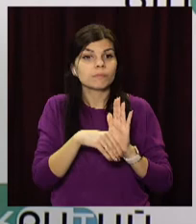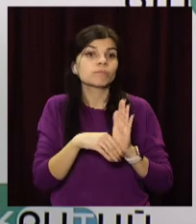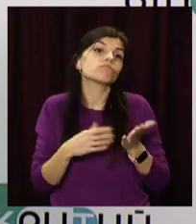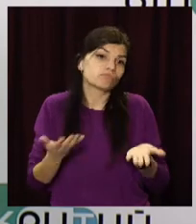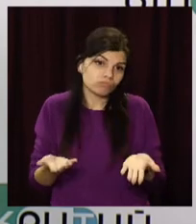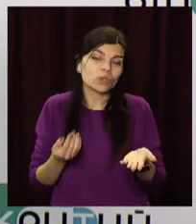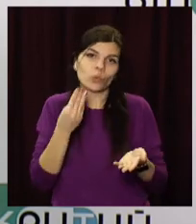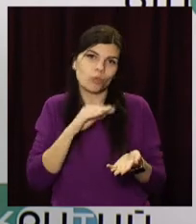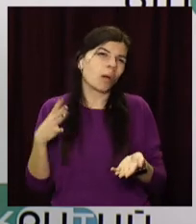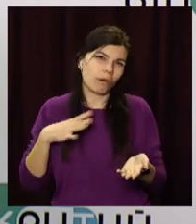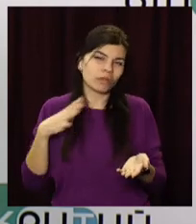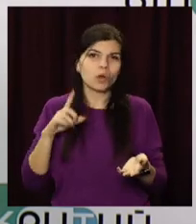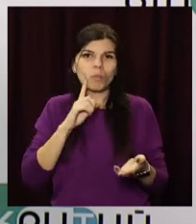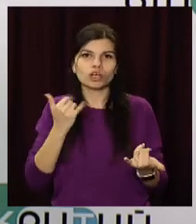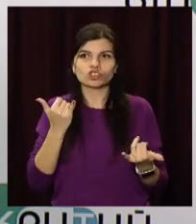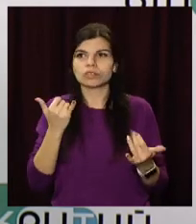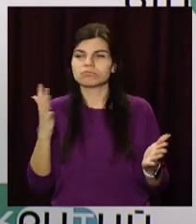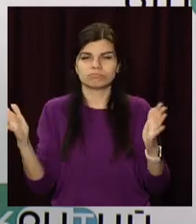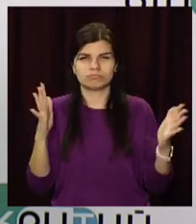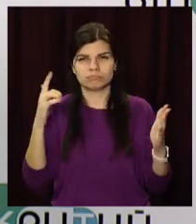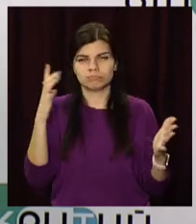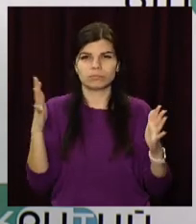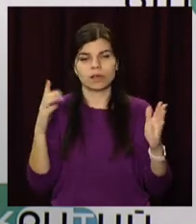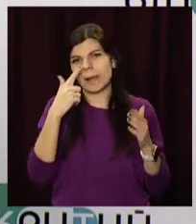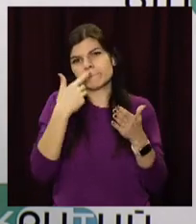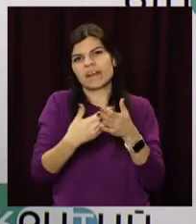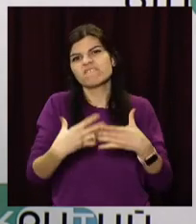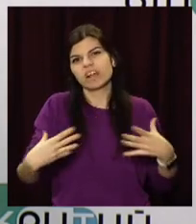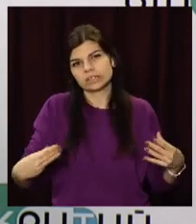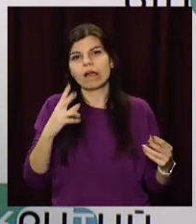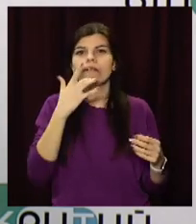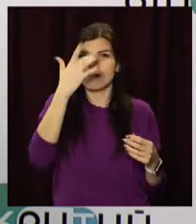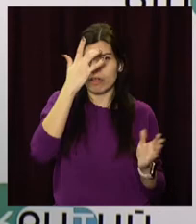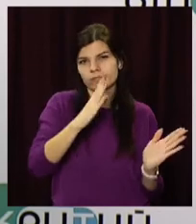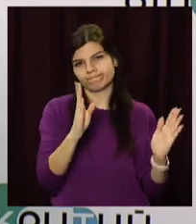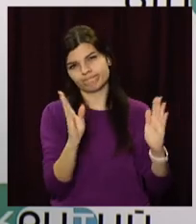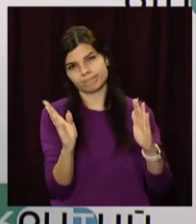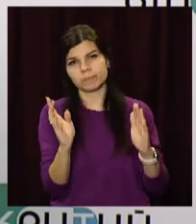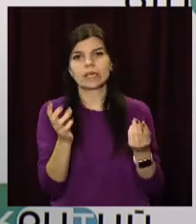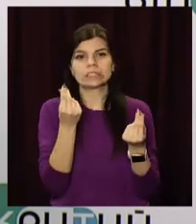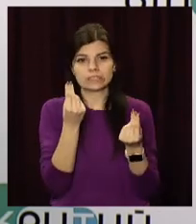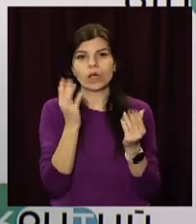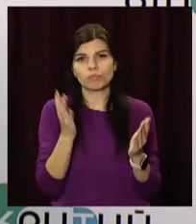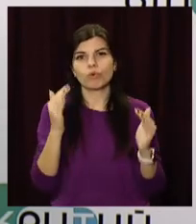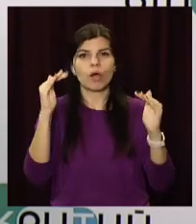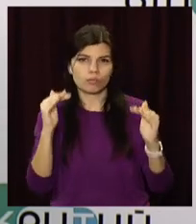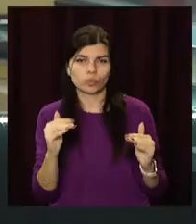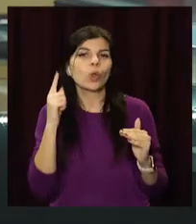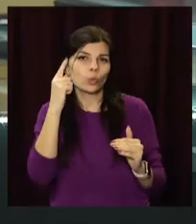конечно, лучше подождать, пока стабилизируется рынок, это будет ближе к весне, к лету. Цены, думаю, немножко опустятся.